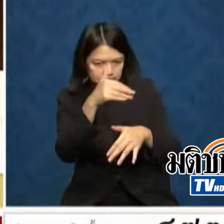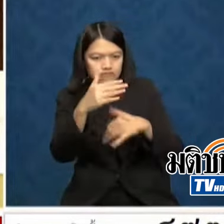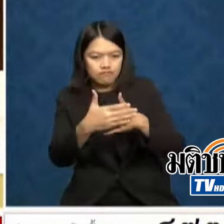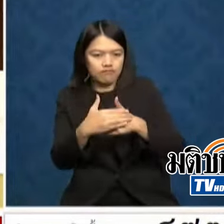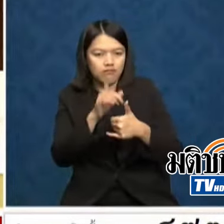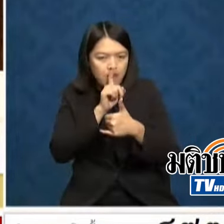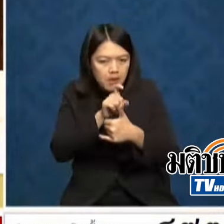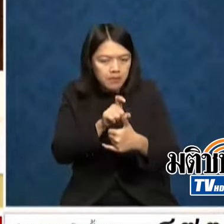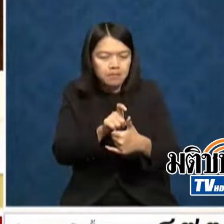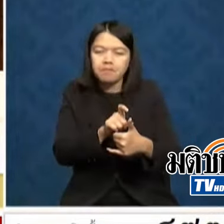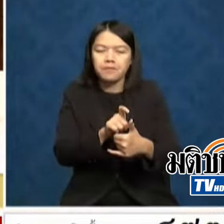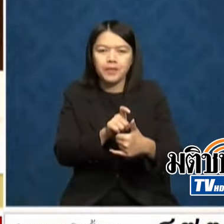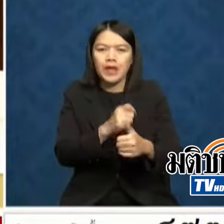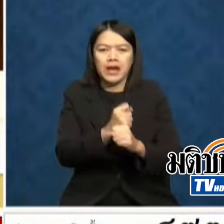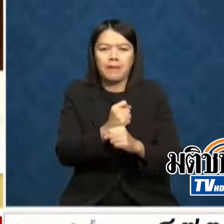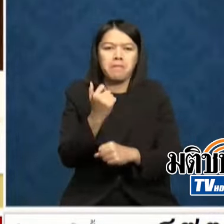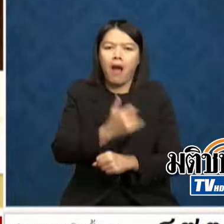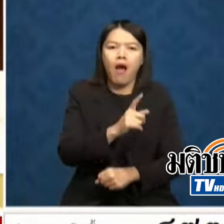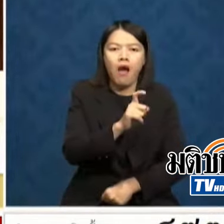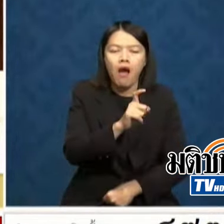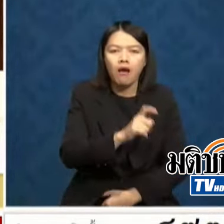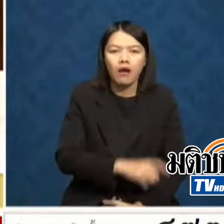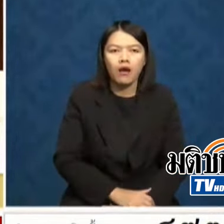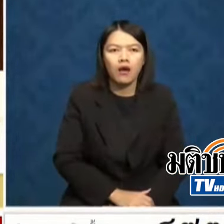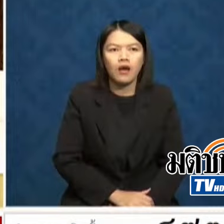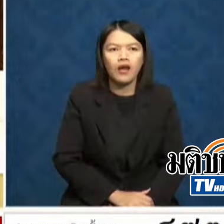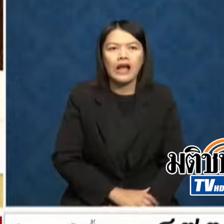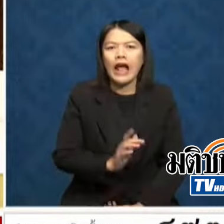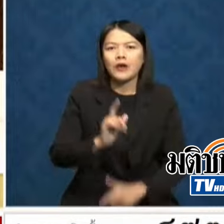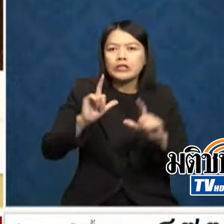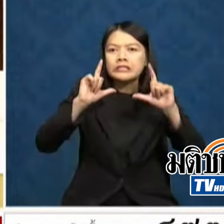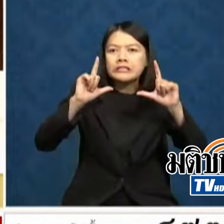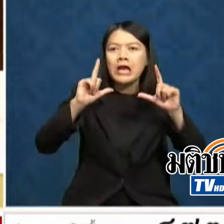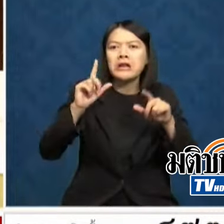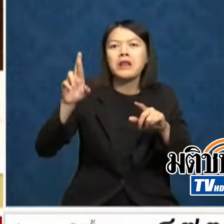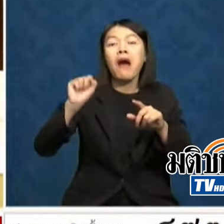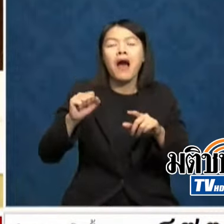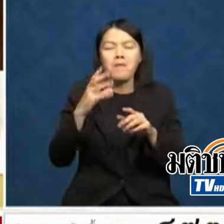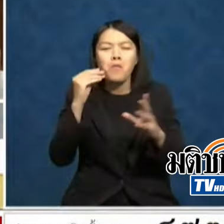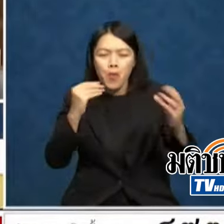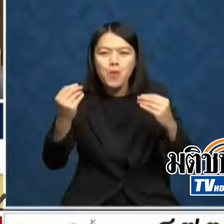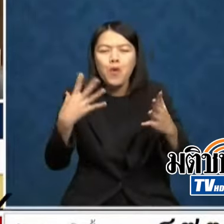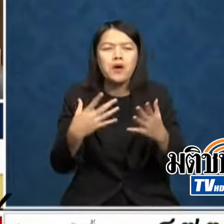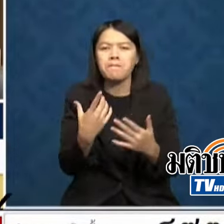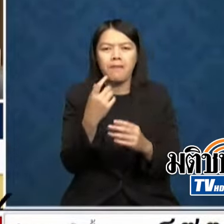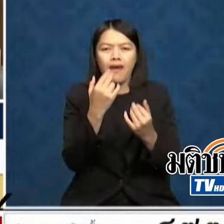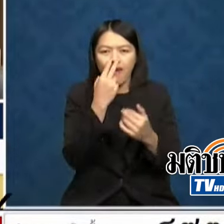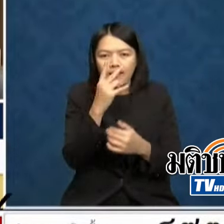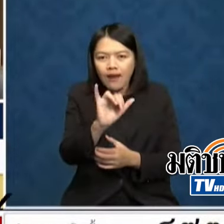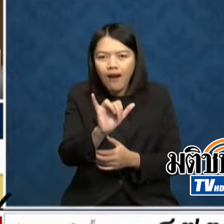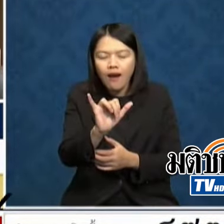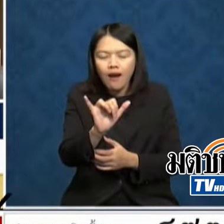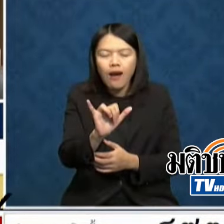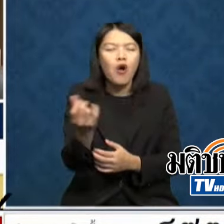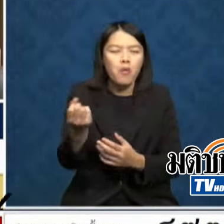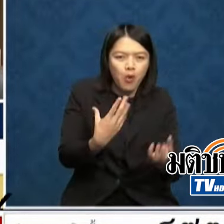นไม่สามารถจะมาปฏิบัติหน้าที่ได้โดยเฉพาะดาวสภาทั้งหลายอันนี้เขาพูดกันนะแต่ยังไม่เคยเกิดขึ้นที่เขาพูดมา